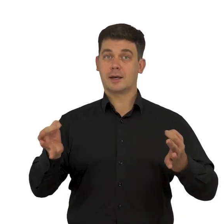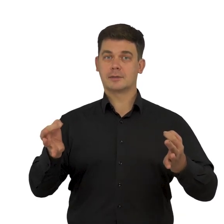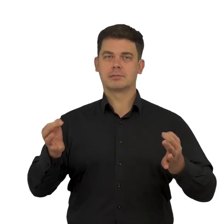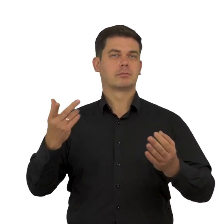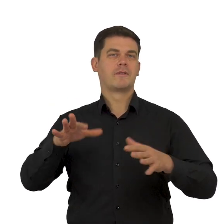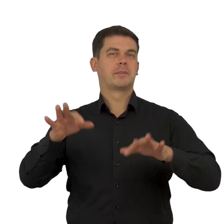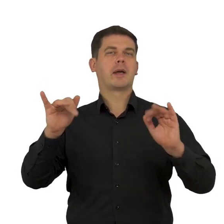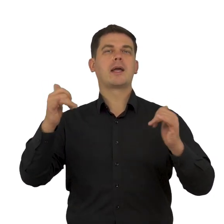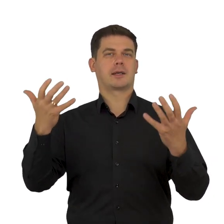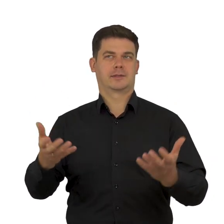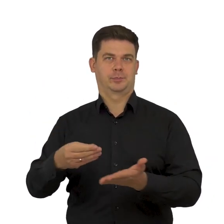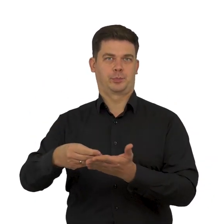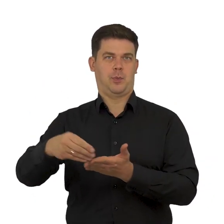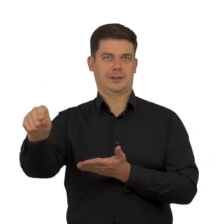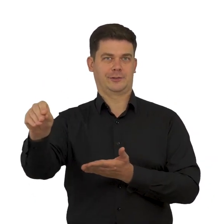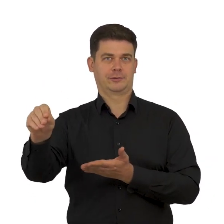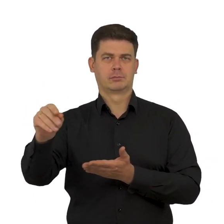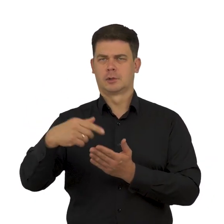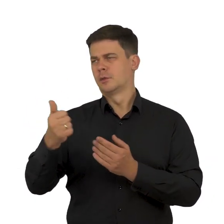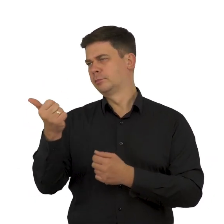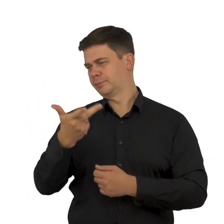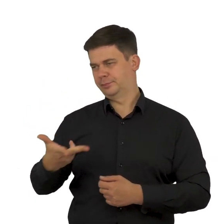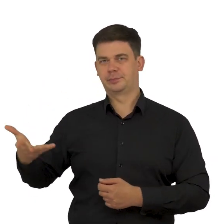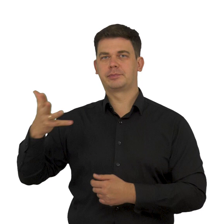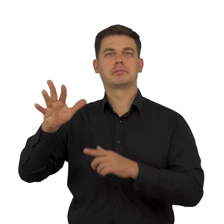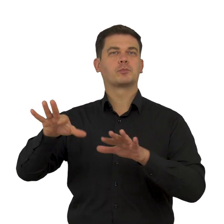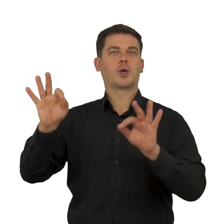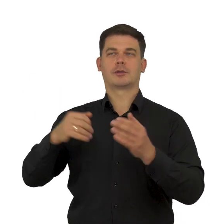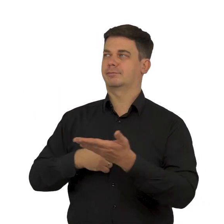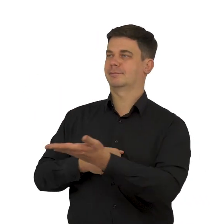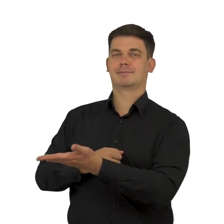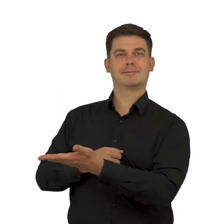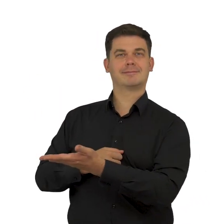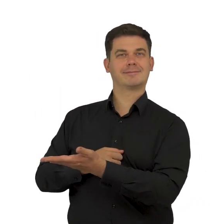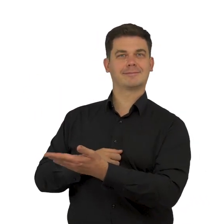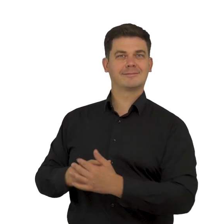Teraz wybieramy sposób płatności, który jest dla nas wygodny